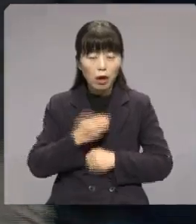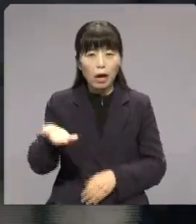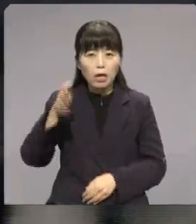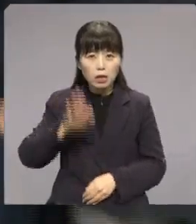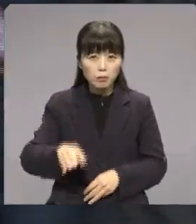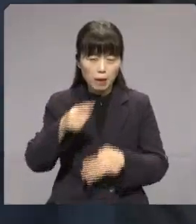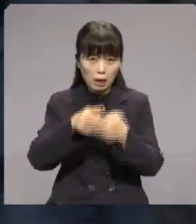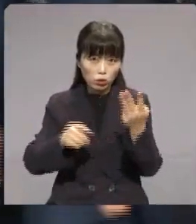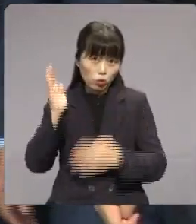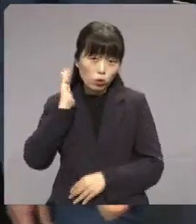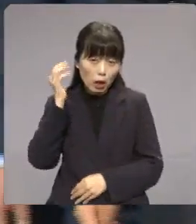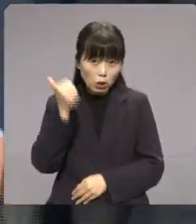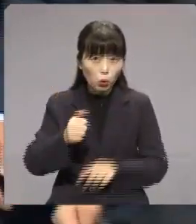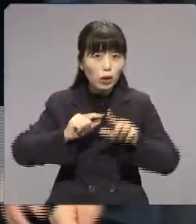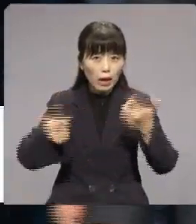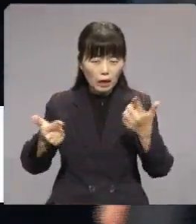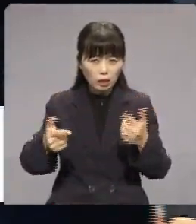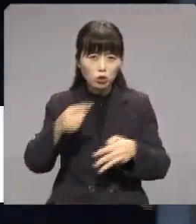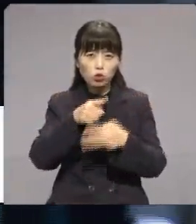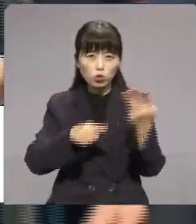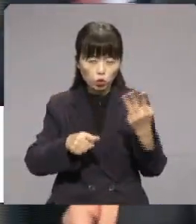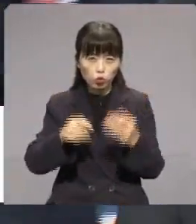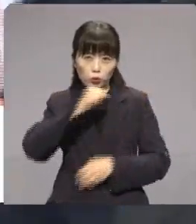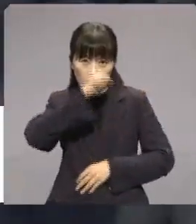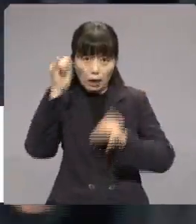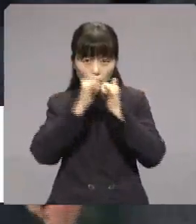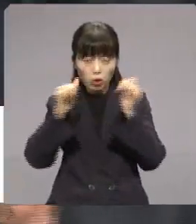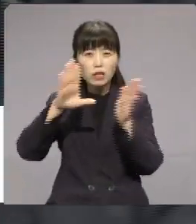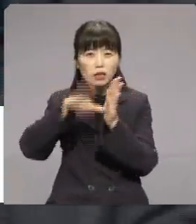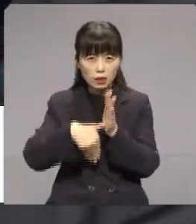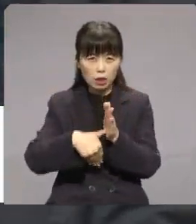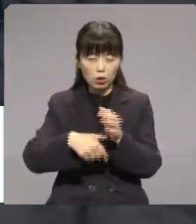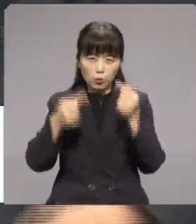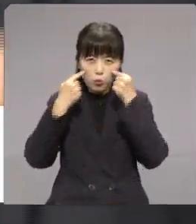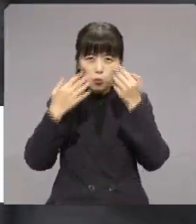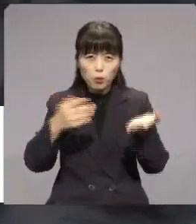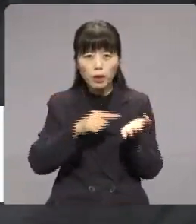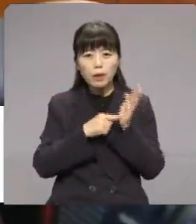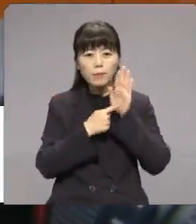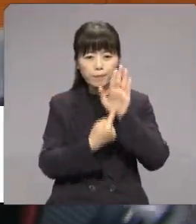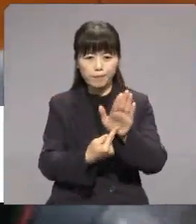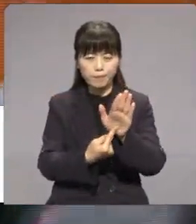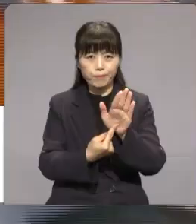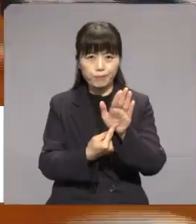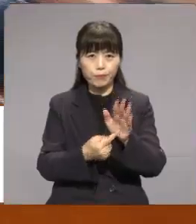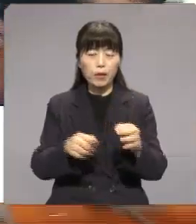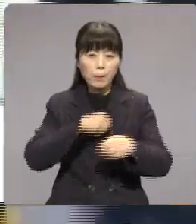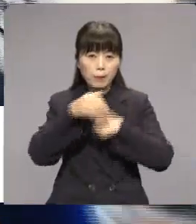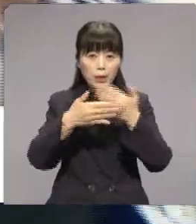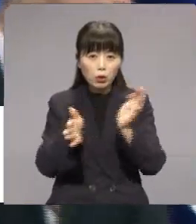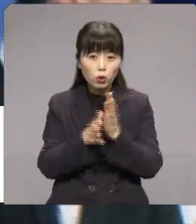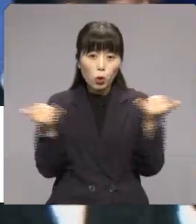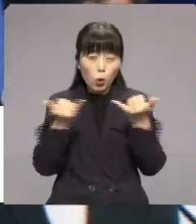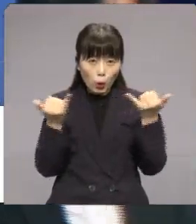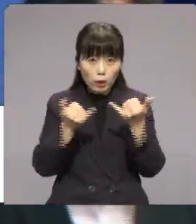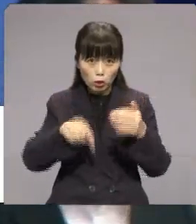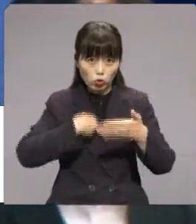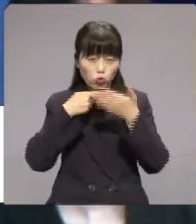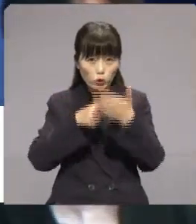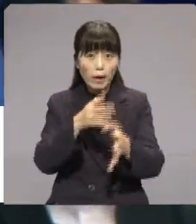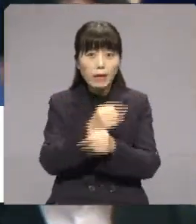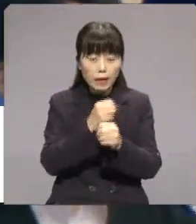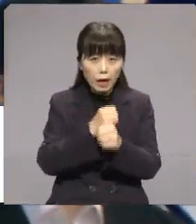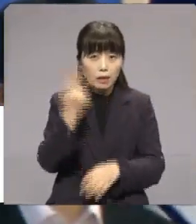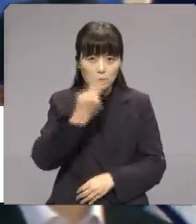다만 윤석열 대통령이 아닌 윤석열 당선인 시절이라는 점을 분명히 했습니다. 민주당이 통화했다고 주장한